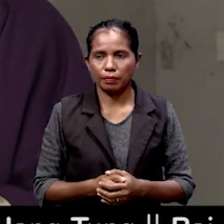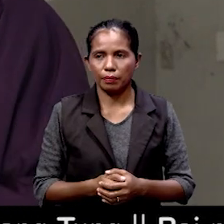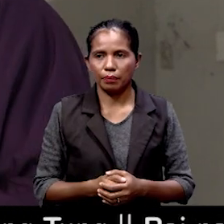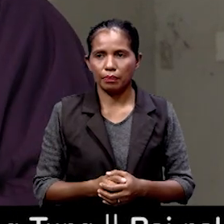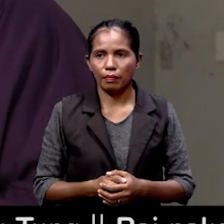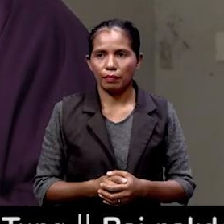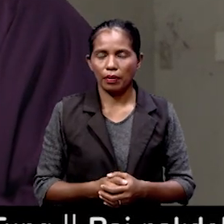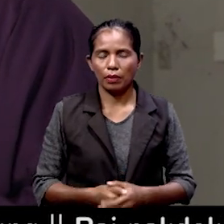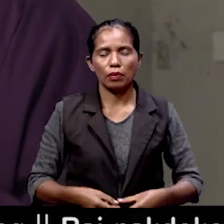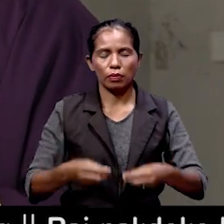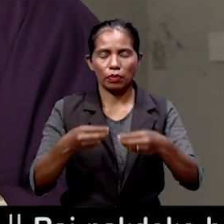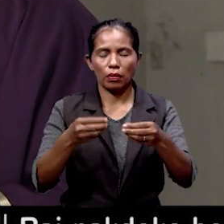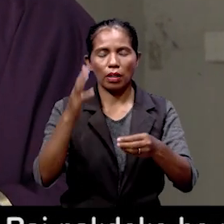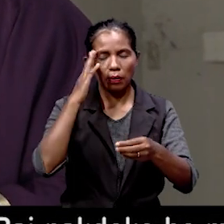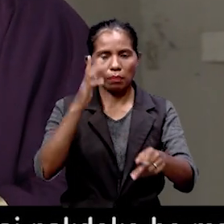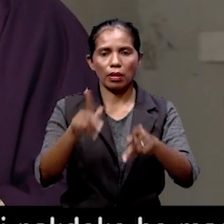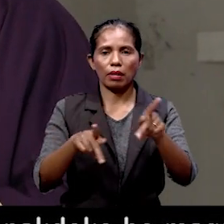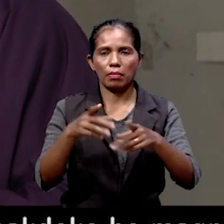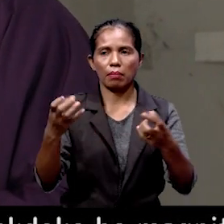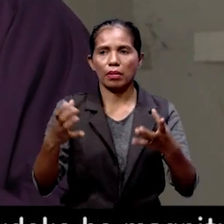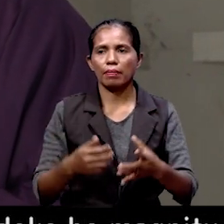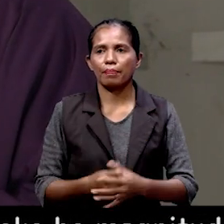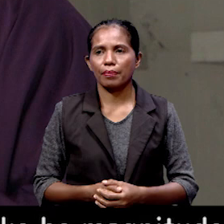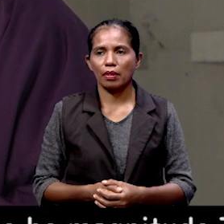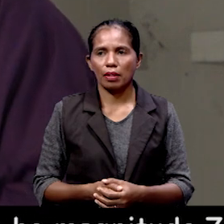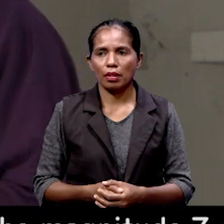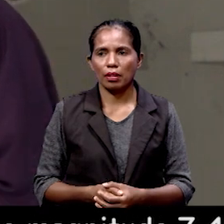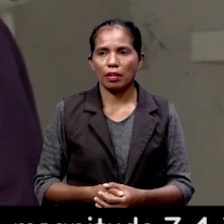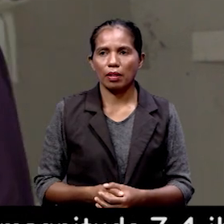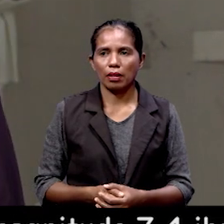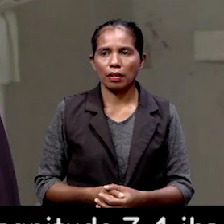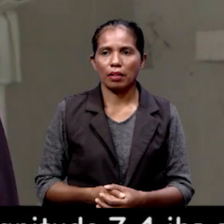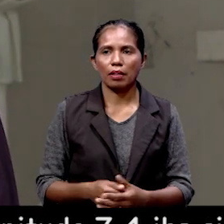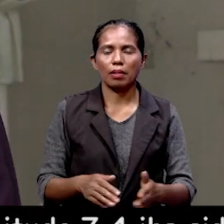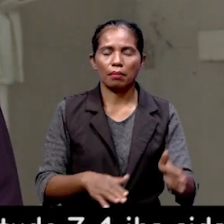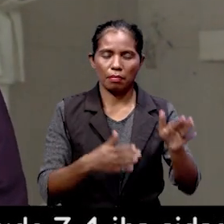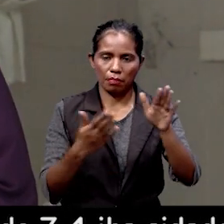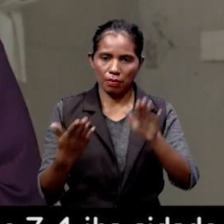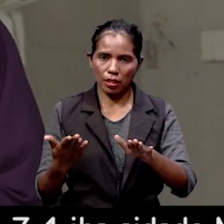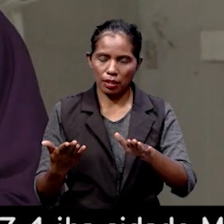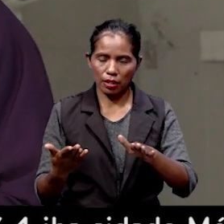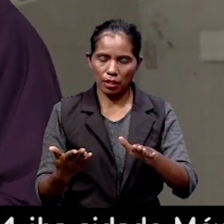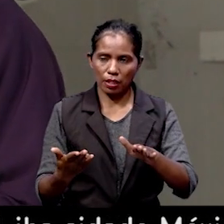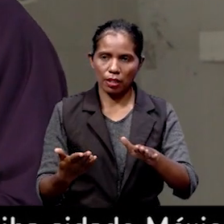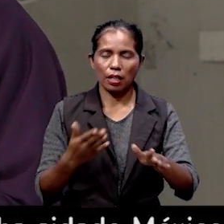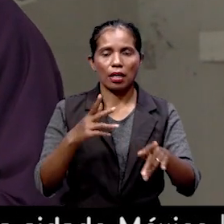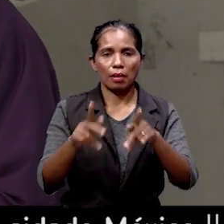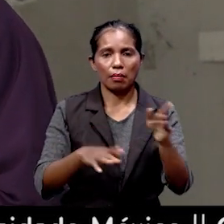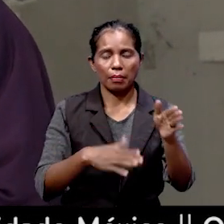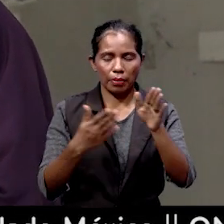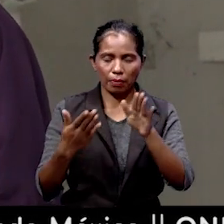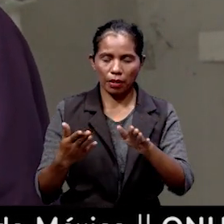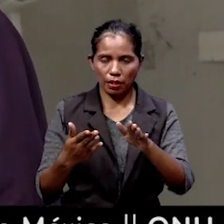kalau ini mama kata mati mati orang Yesus main orang